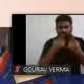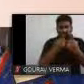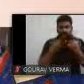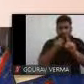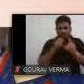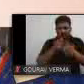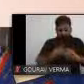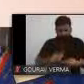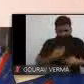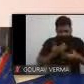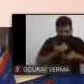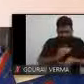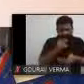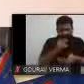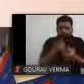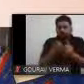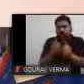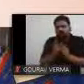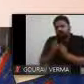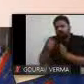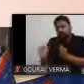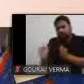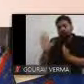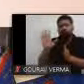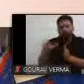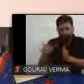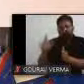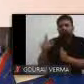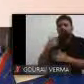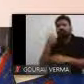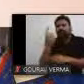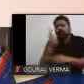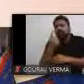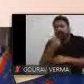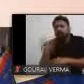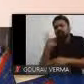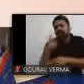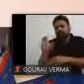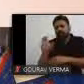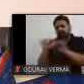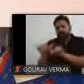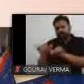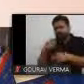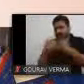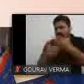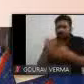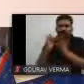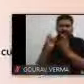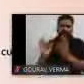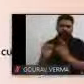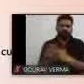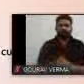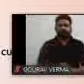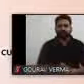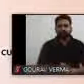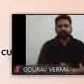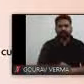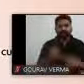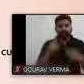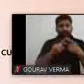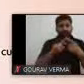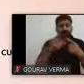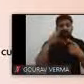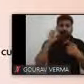बच्चों के लिए सेक्शन बना होता है जहां उसको थोड़े दिन रखते हैं. नेक्स्ट, एक बात इसमें